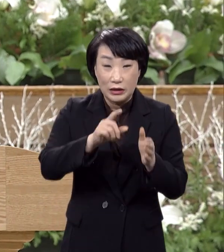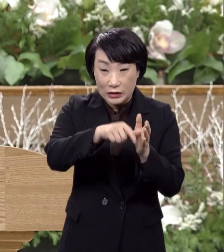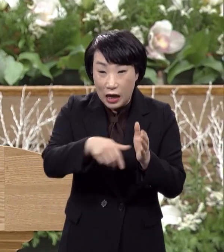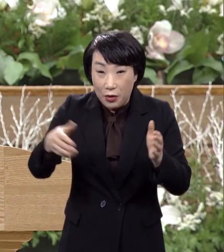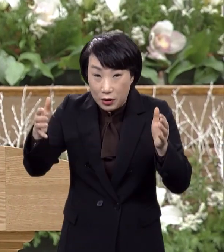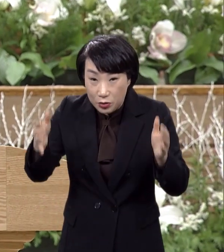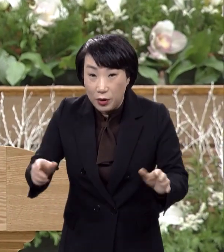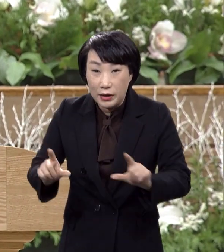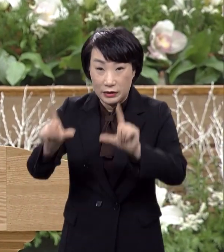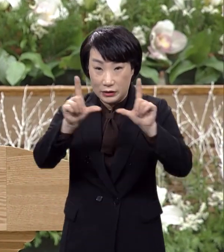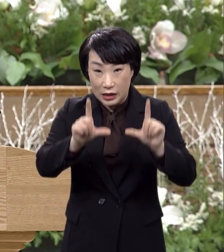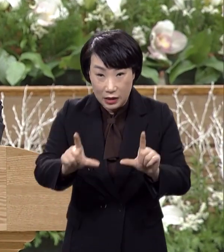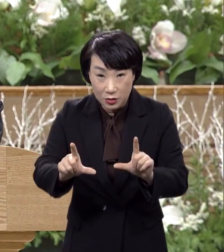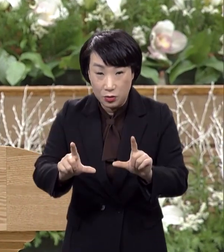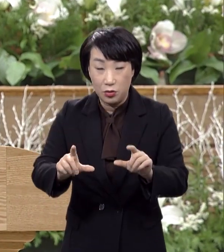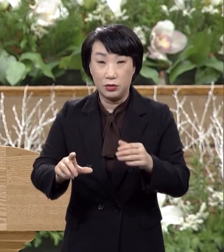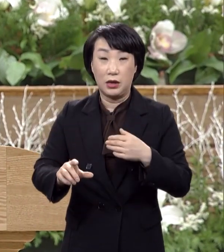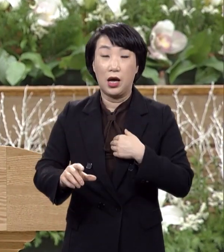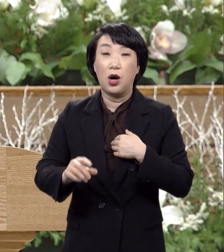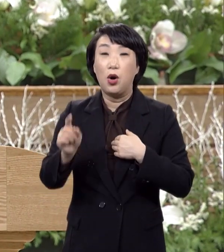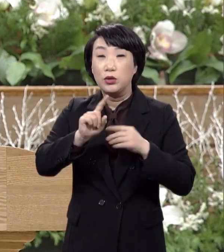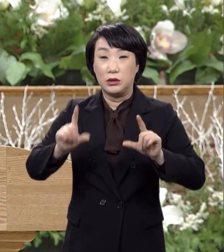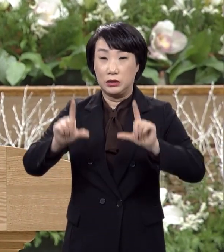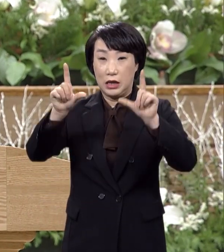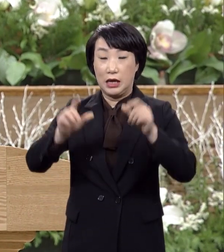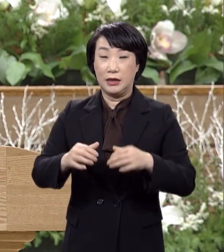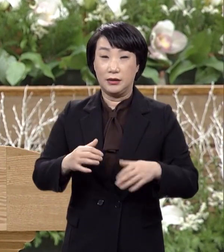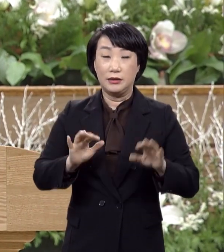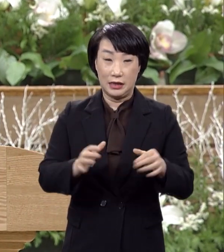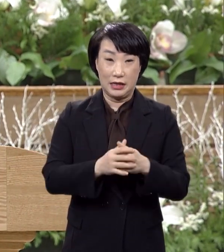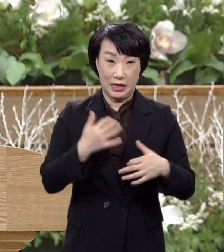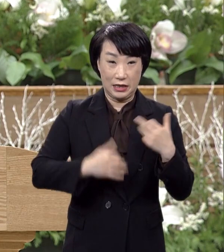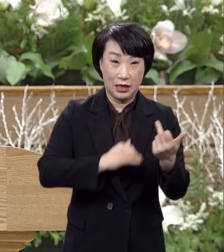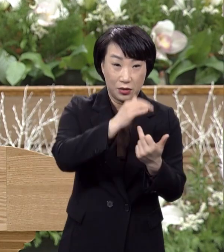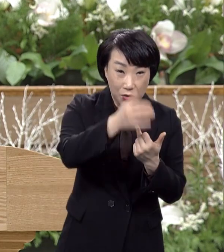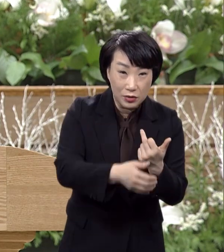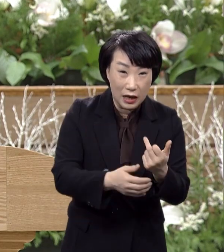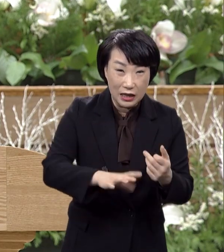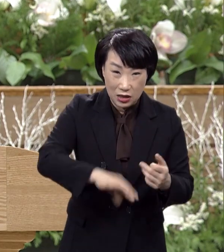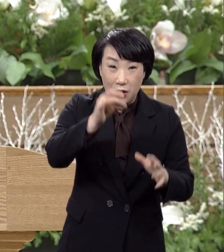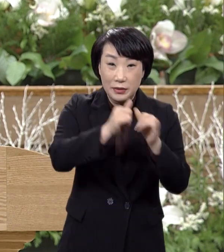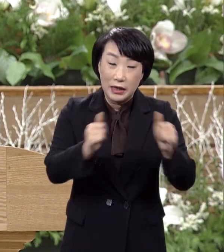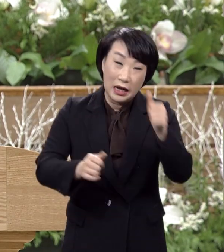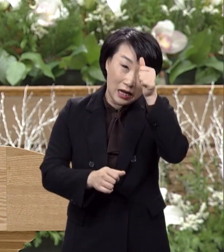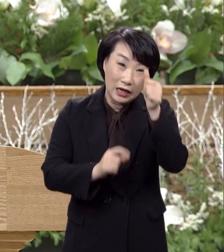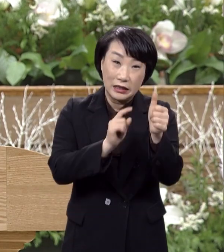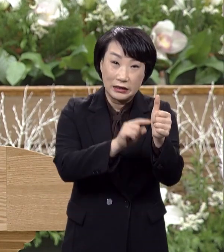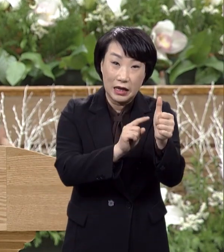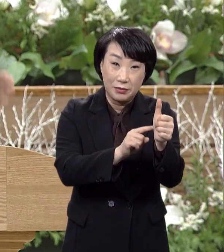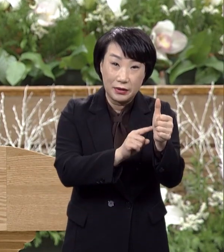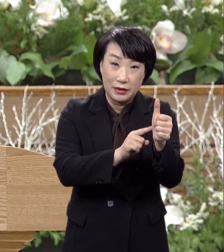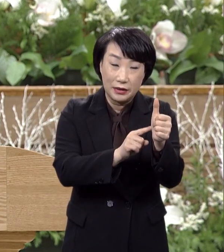속에 살다가 어느 날 에덴에서 최초의 인간 아담이